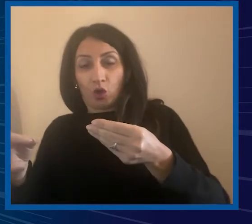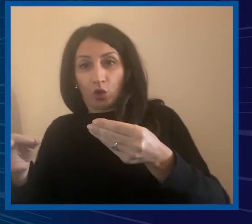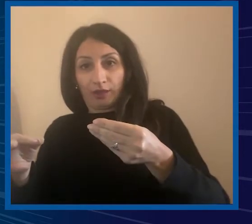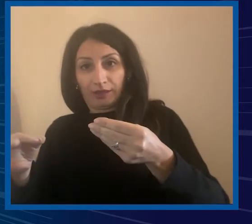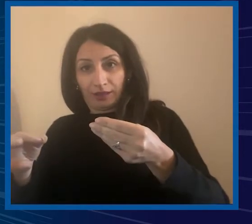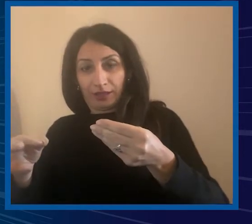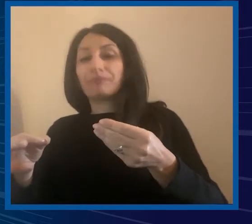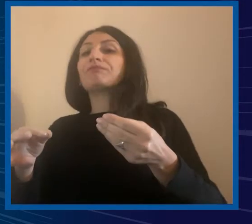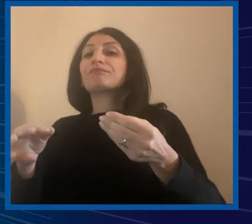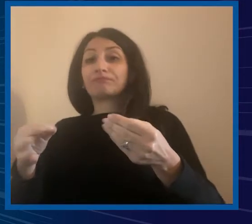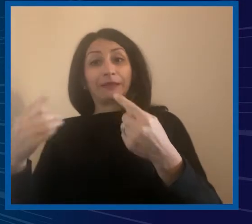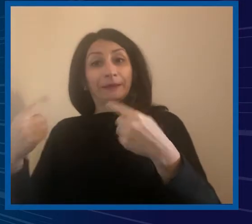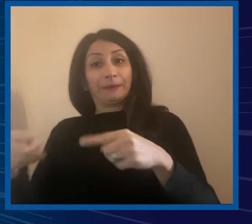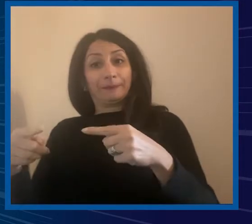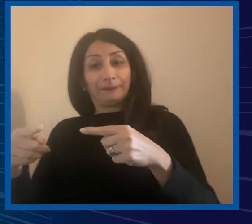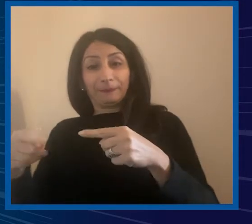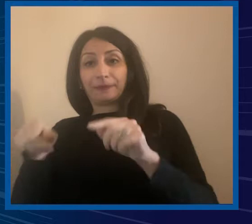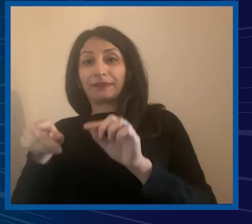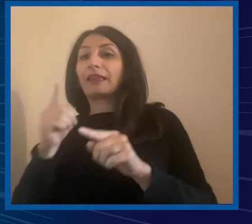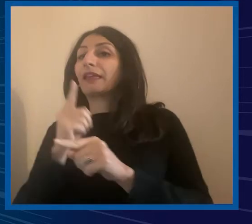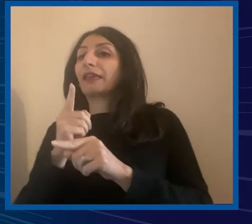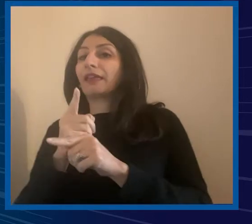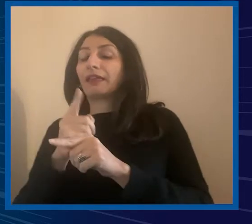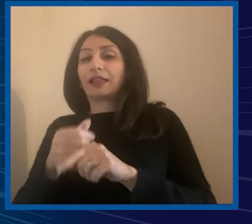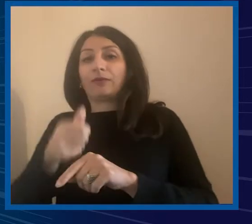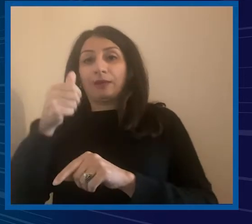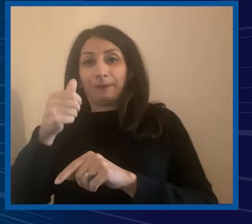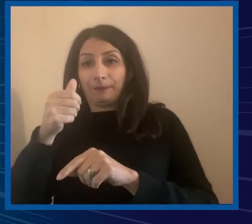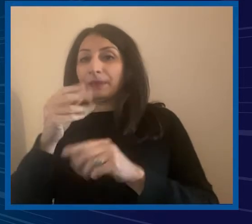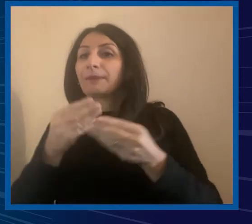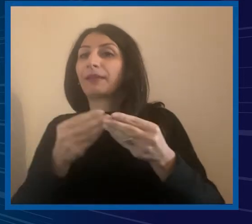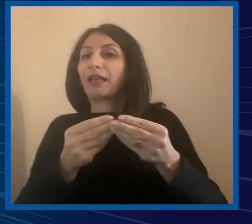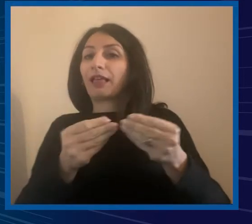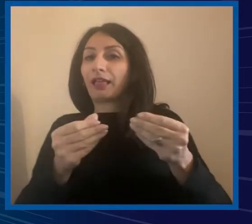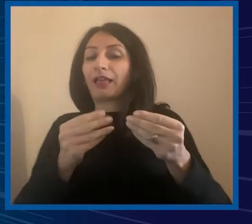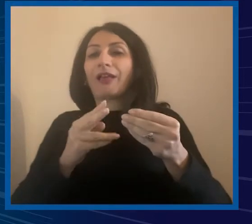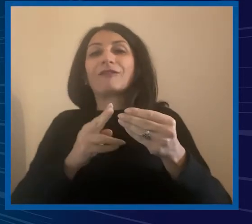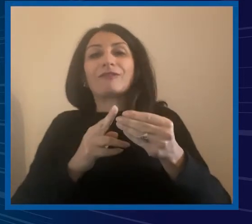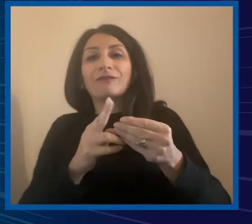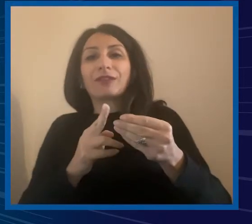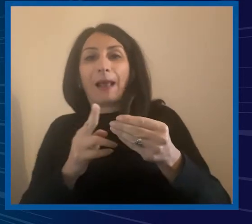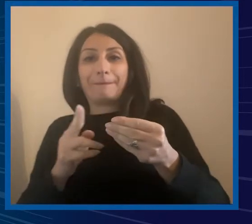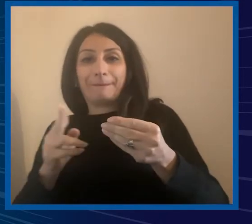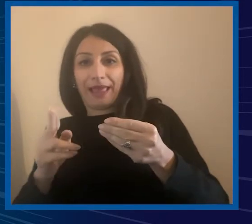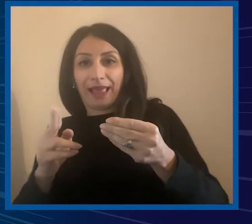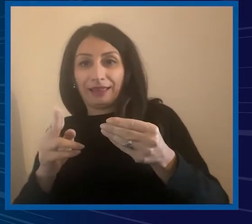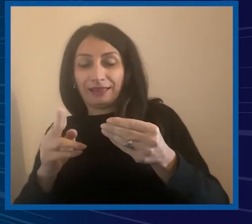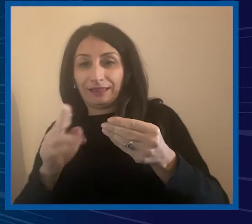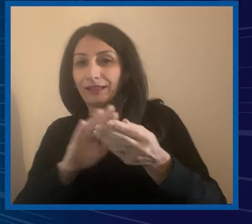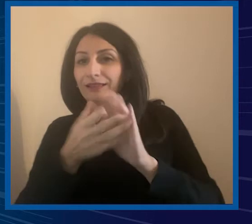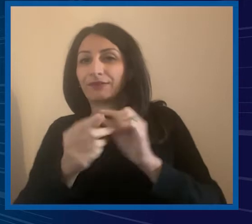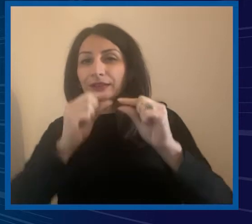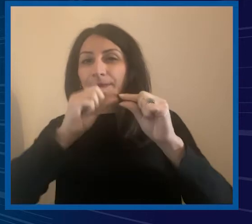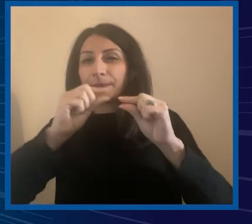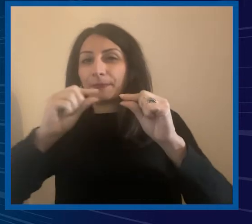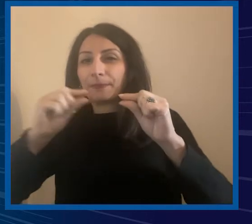di riuscire ad isolare le cellule, devono essere eseguiti dei tagli netti sui frammenti tumorali, che vengono